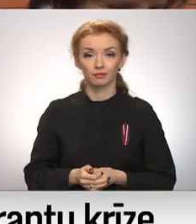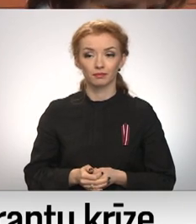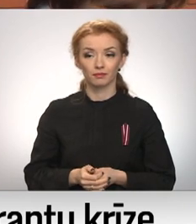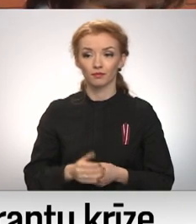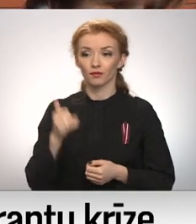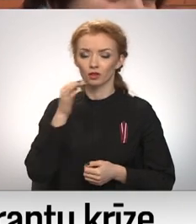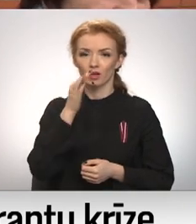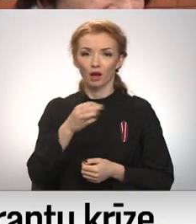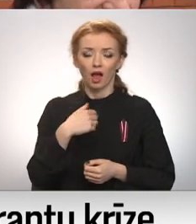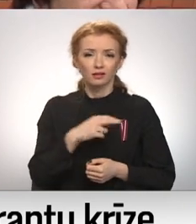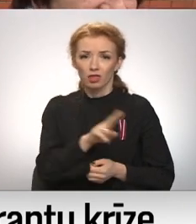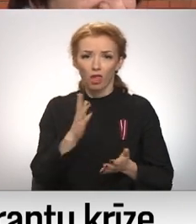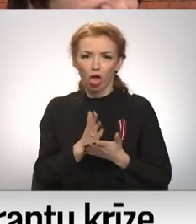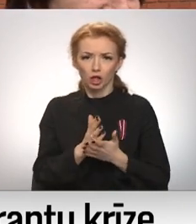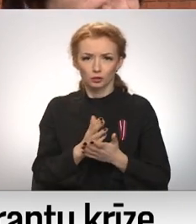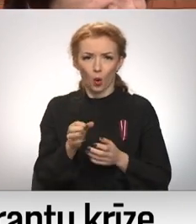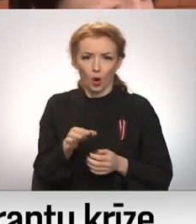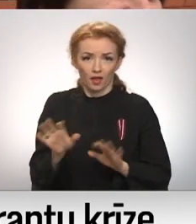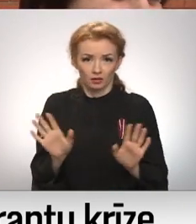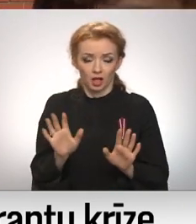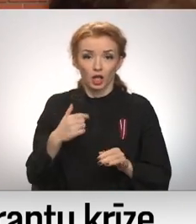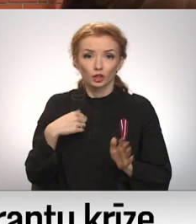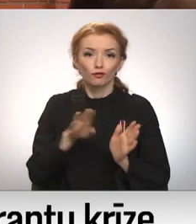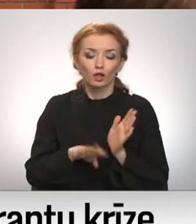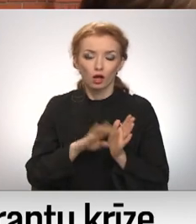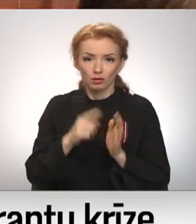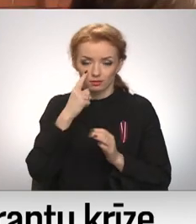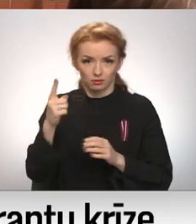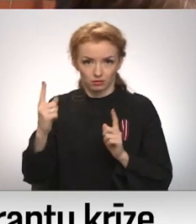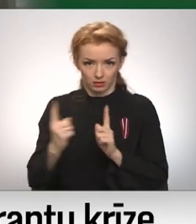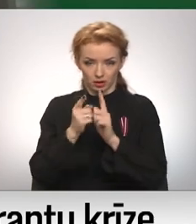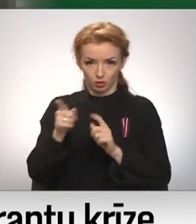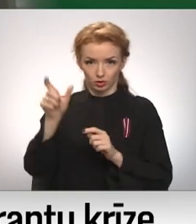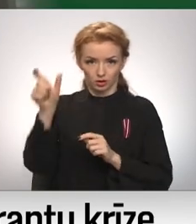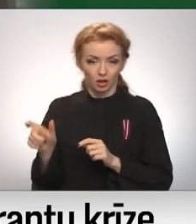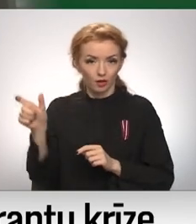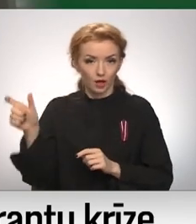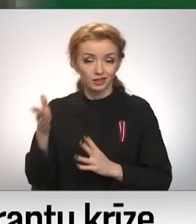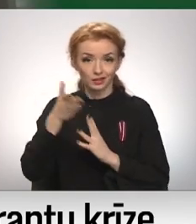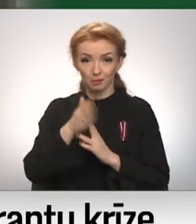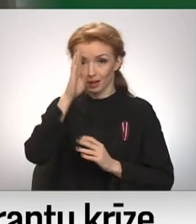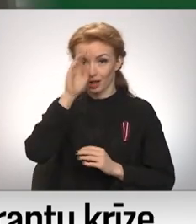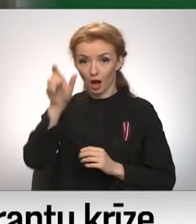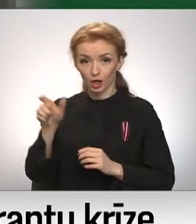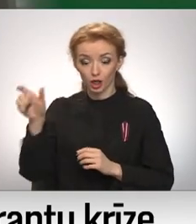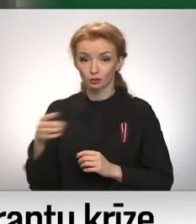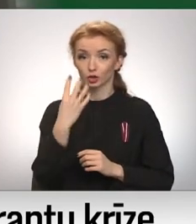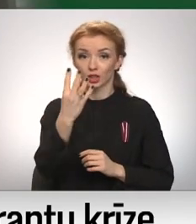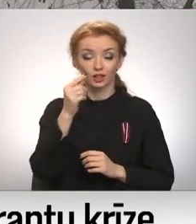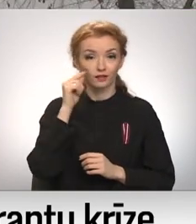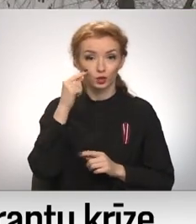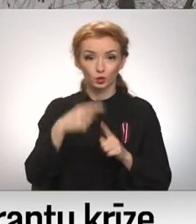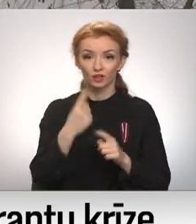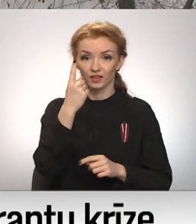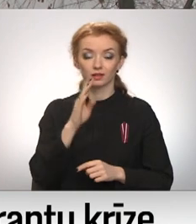Es nepārstāvu nekādu organizāciju, es vienkārši šos cilvēkus satiku. Starp irākiešiem bijuši 4 vīrieši un